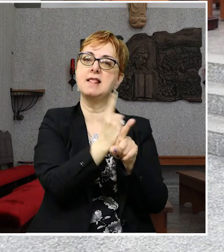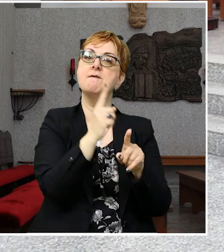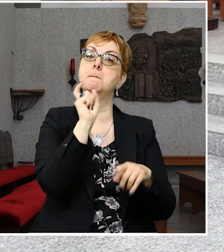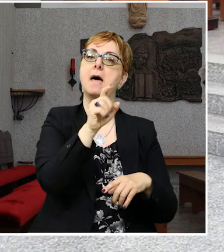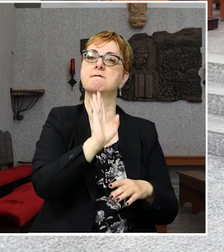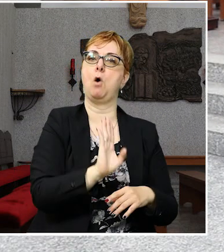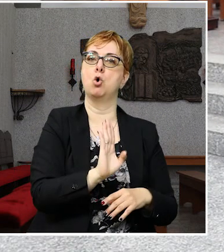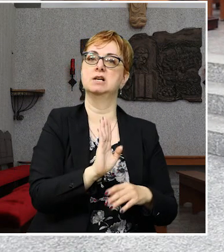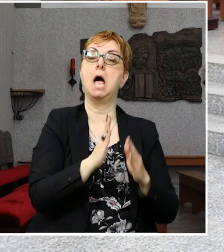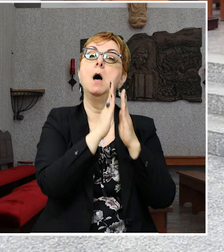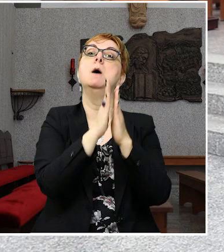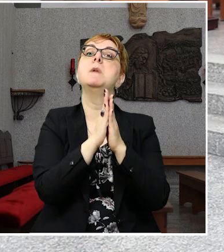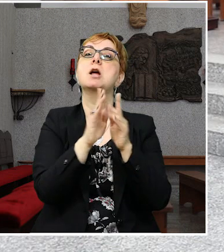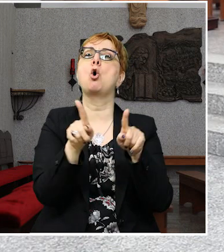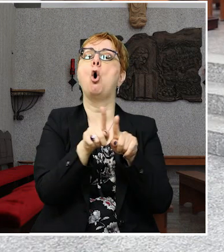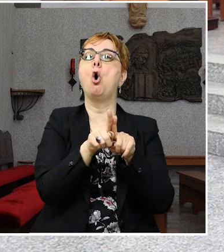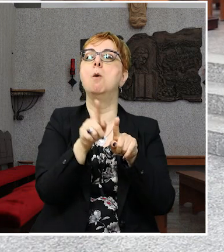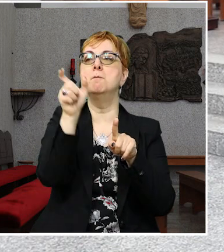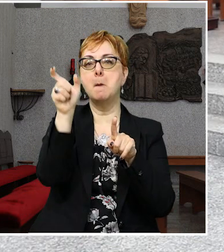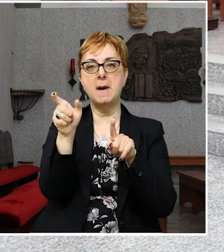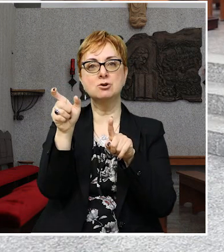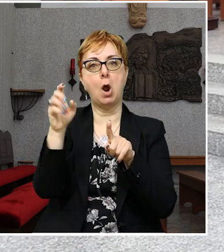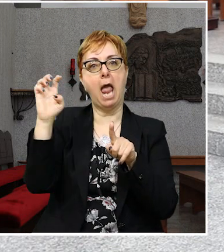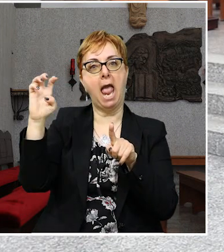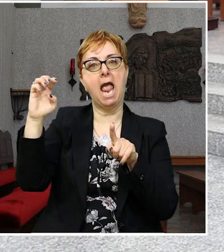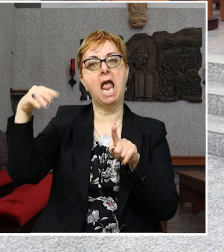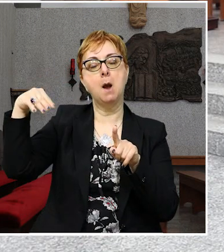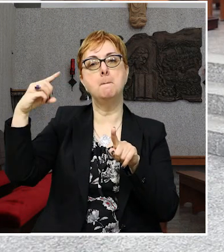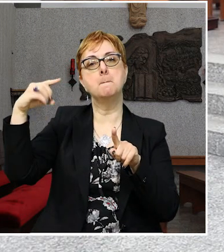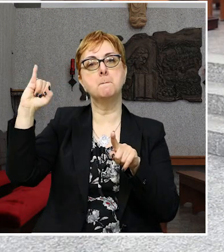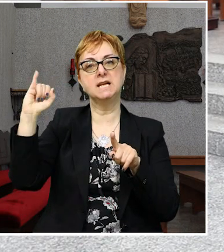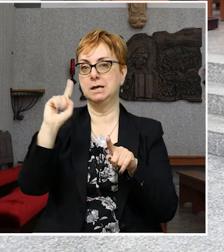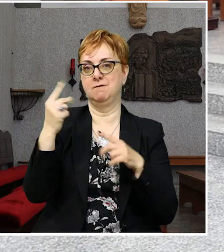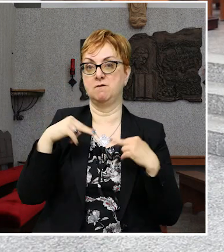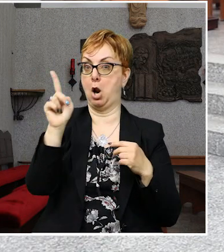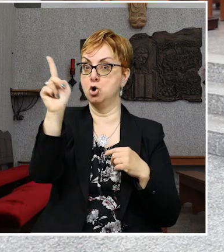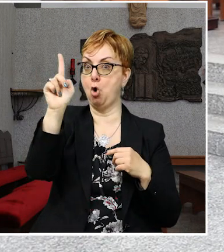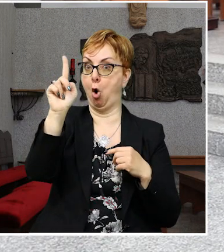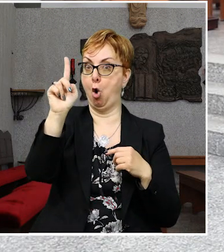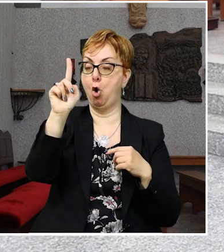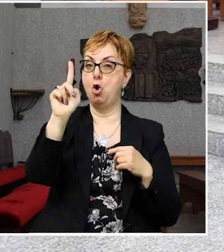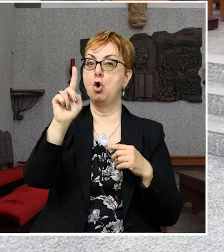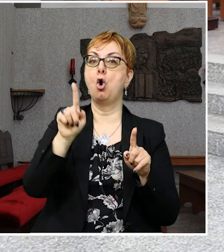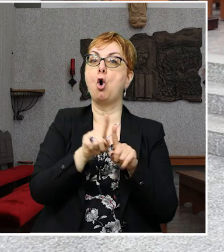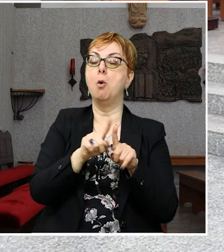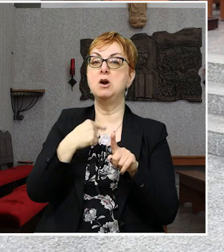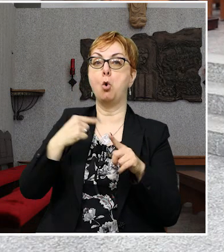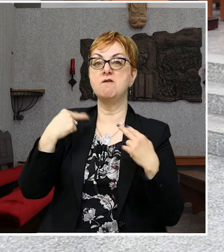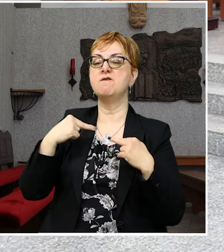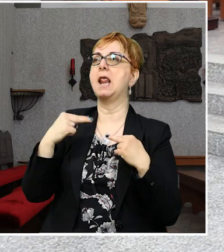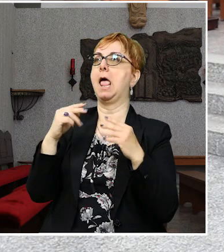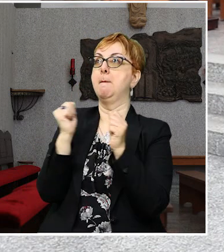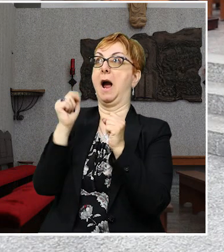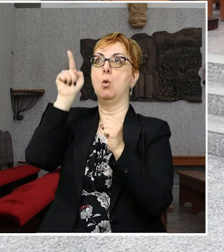La preghiera, vivere non da empi, ma vivere secondo il santo timore di Dio, ci